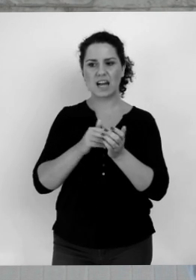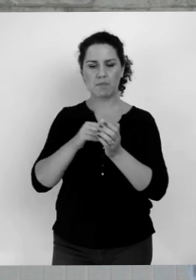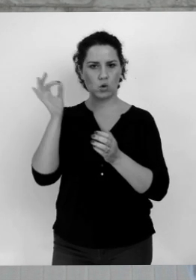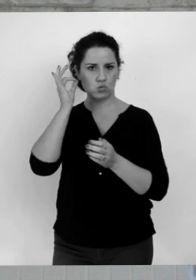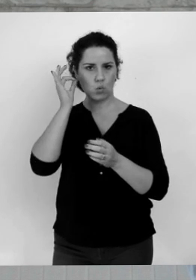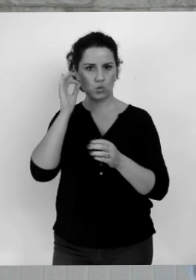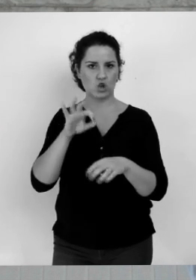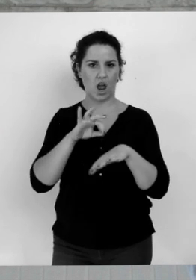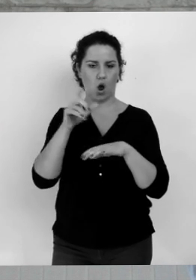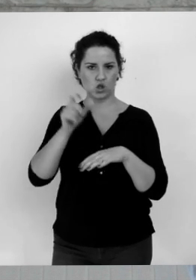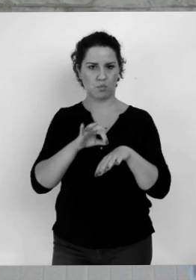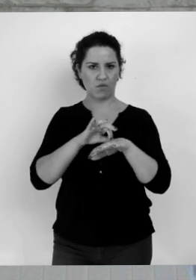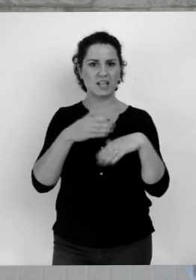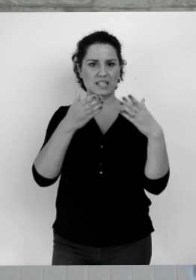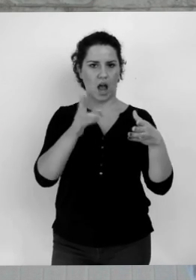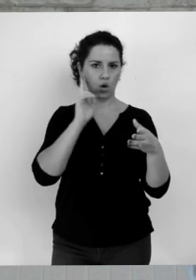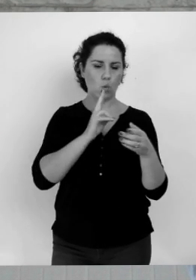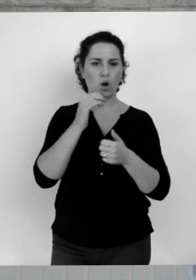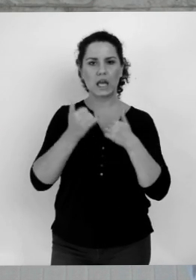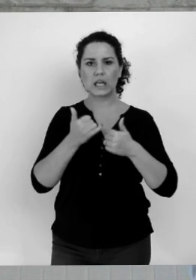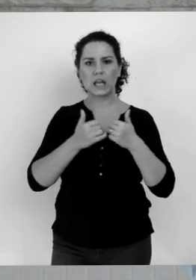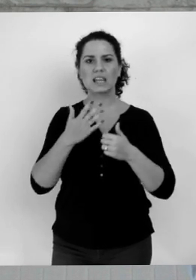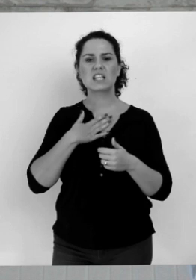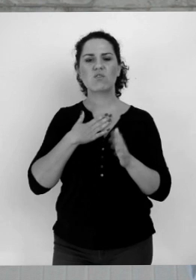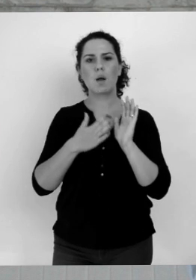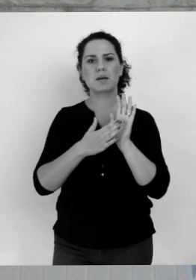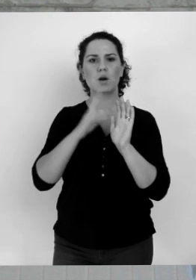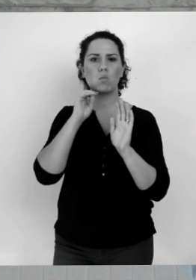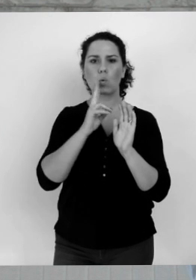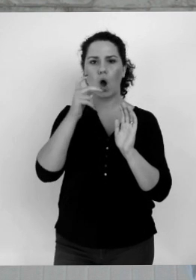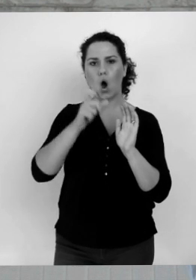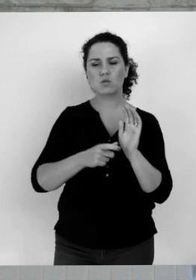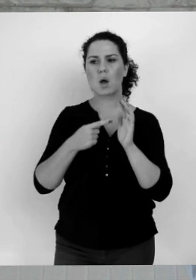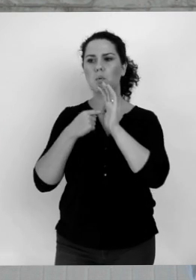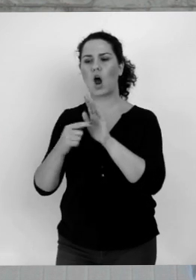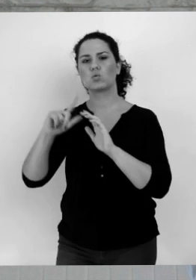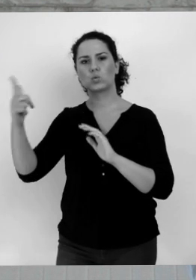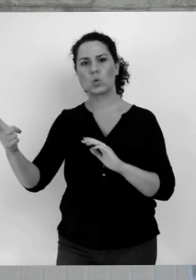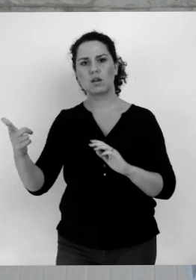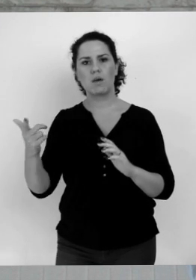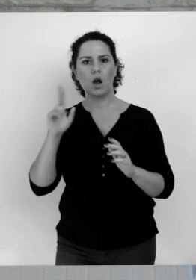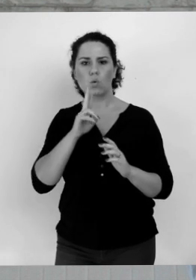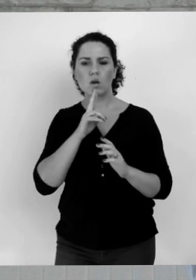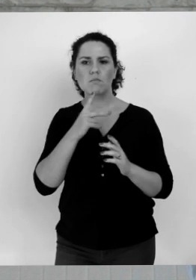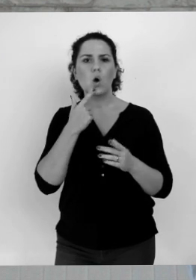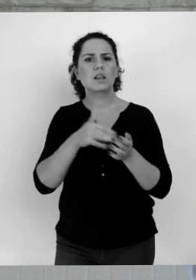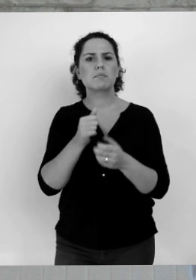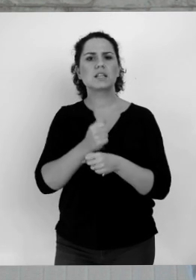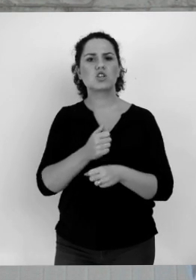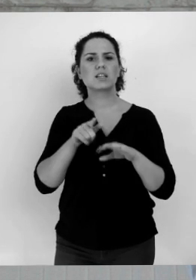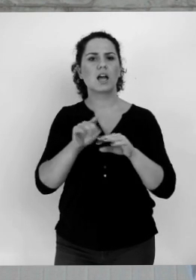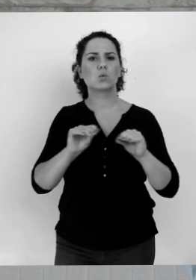čuće osobe voditi za gluhe ili da svojim primjerom gluhe osobe pokažu drugima? Ko bi trebao držati